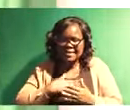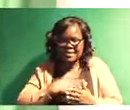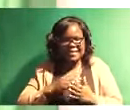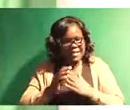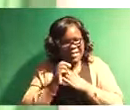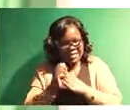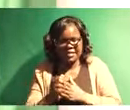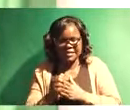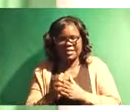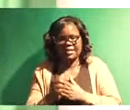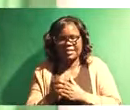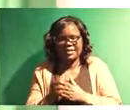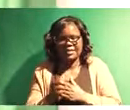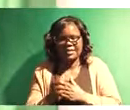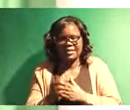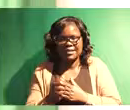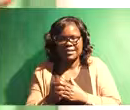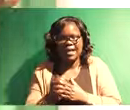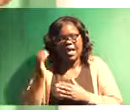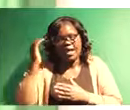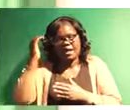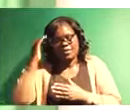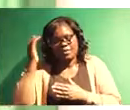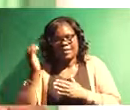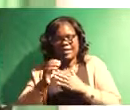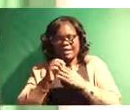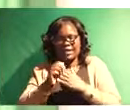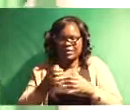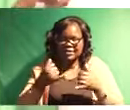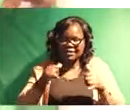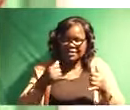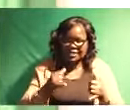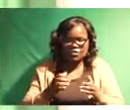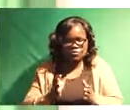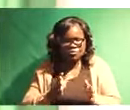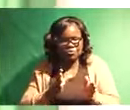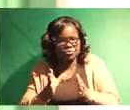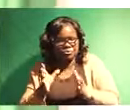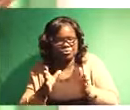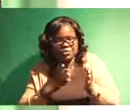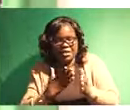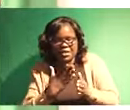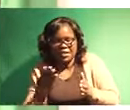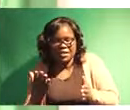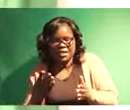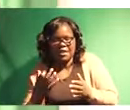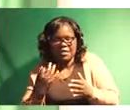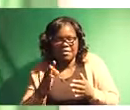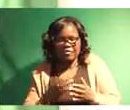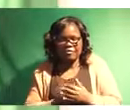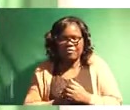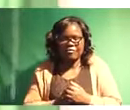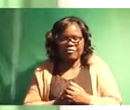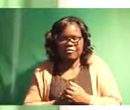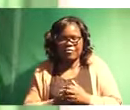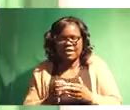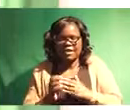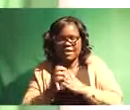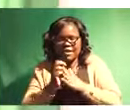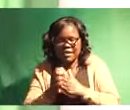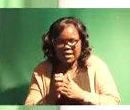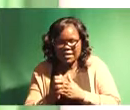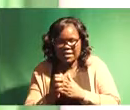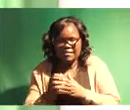viongozi. Mimi najua kuna viongozi wanajaribu kusukuma mambo ya ya viongozi